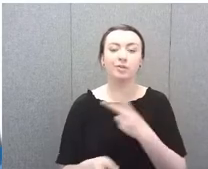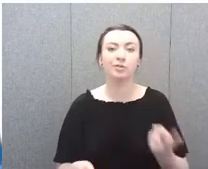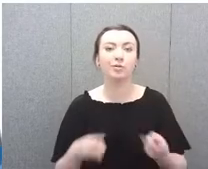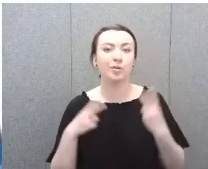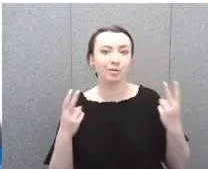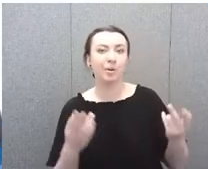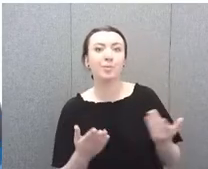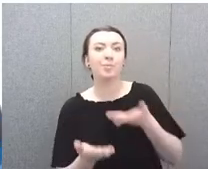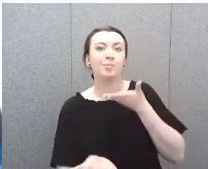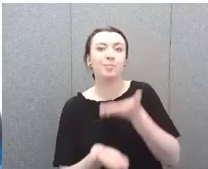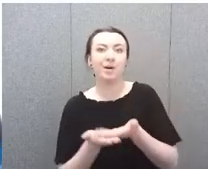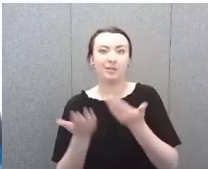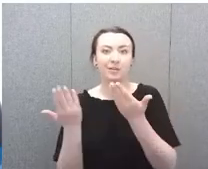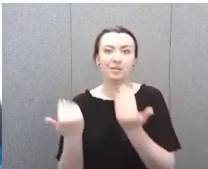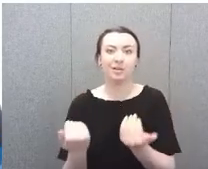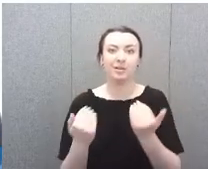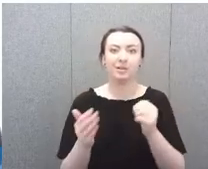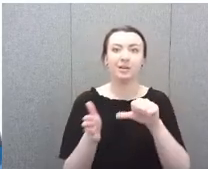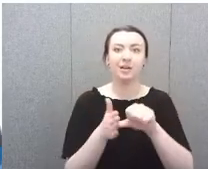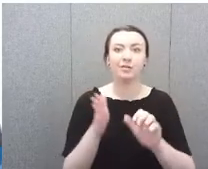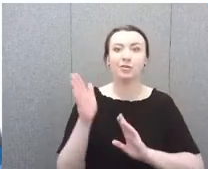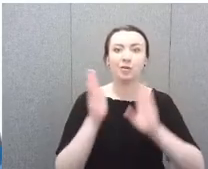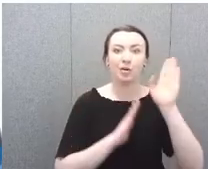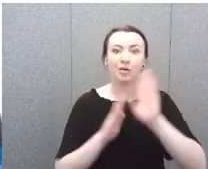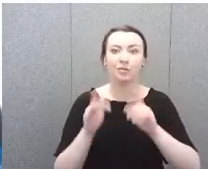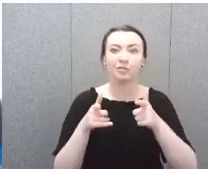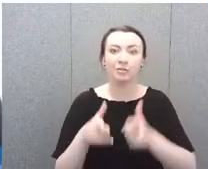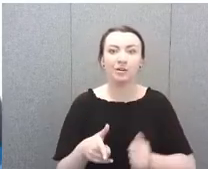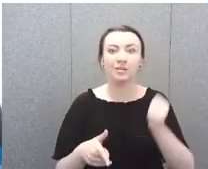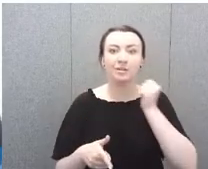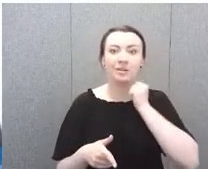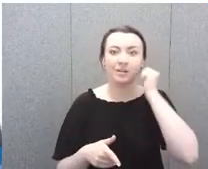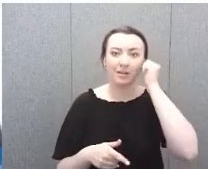Мне очень приятно, что вы пригласили меня участвовать в